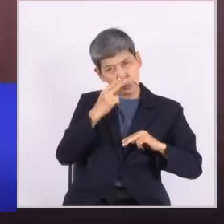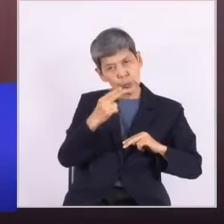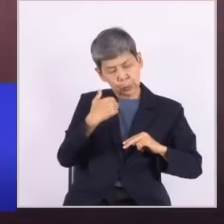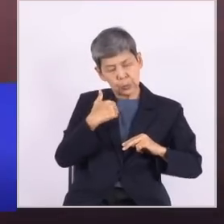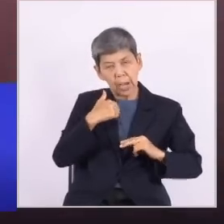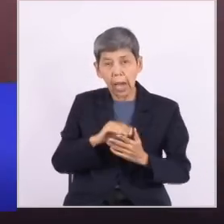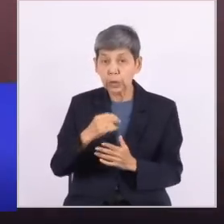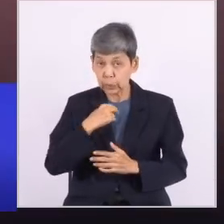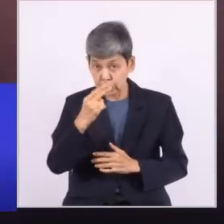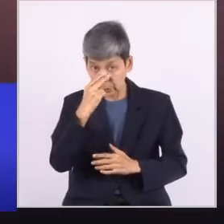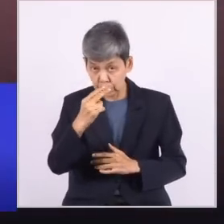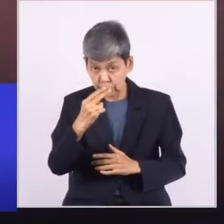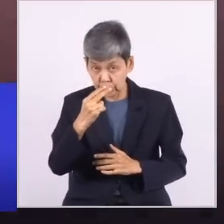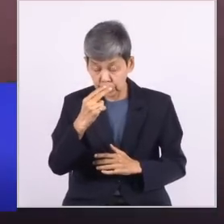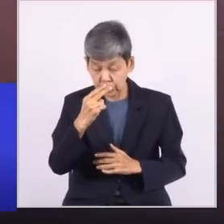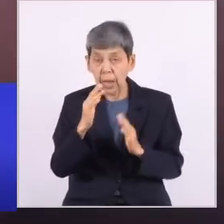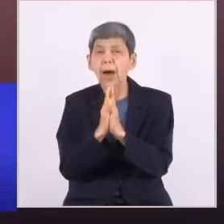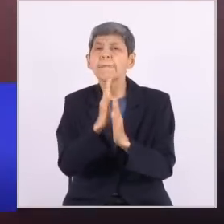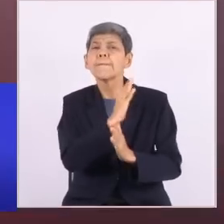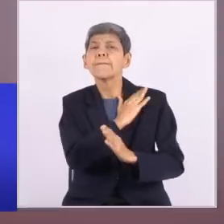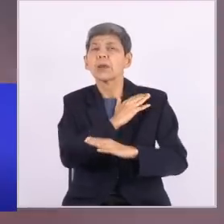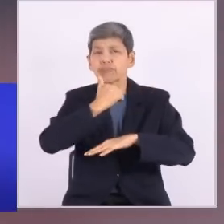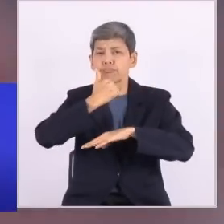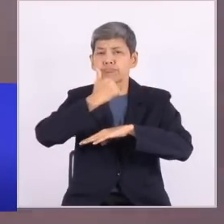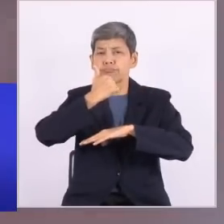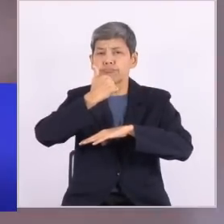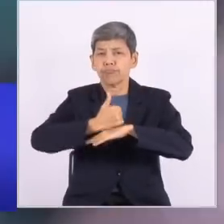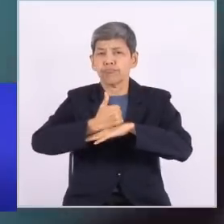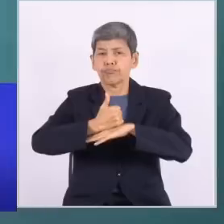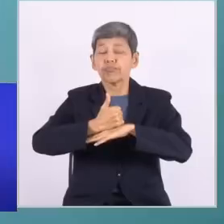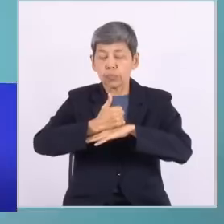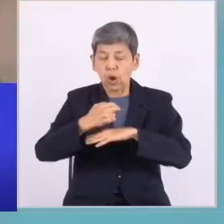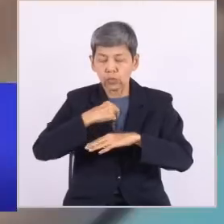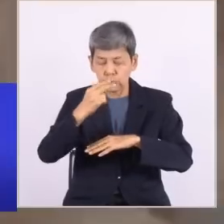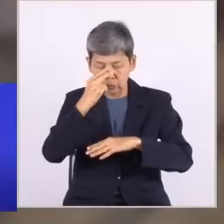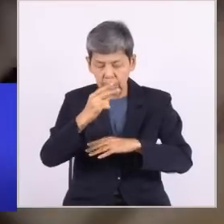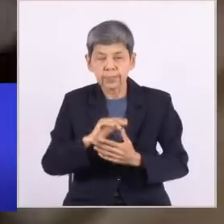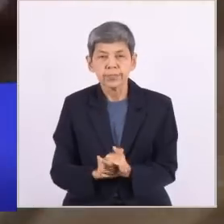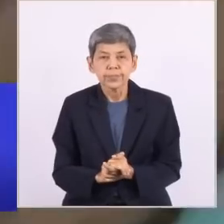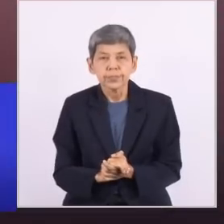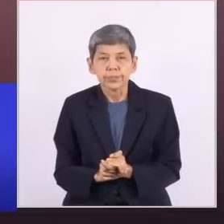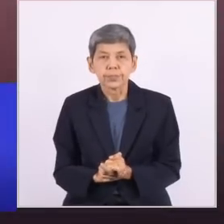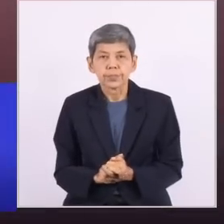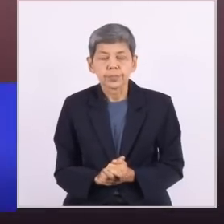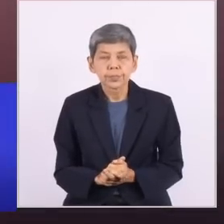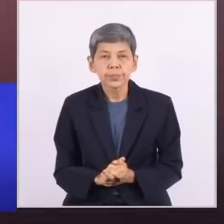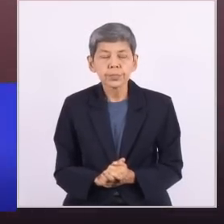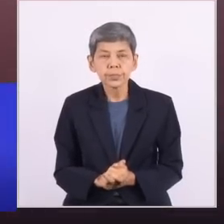าวเดี๋ยวฟังเสียงพระธนดรผู้อยู่ในคลิปหน่อยตอนที่จะไปเดินไปพบกับเจ้าคณะอำเภอ